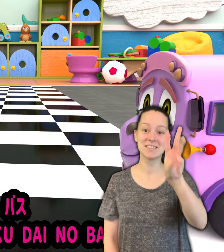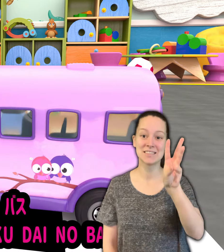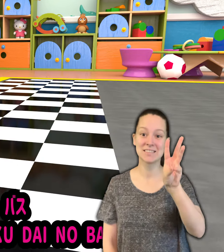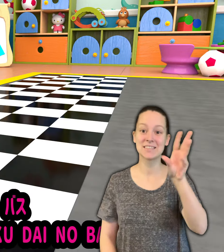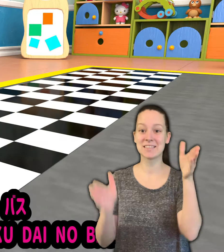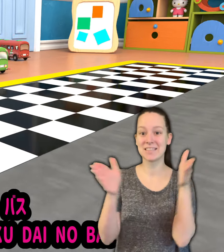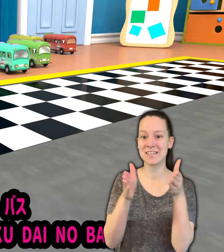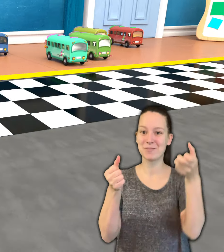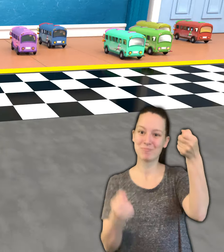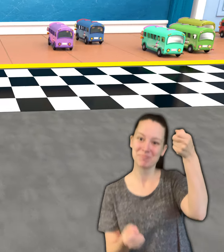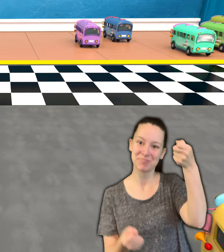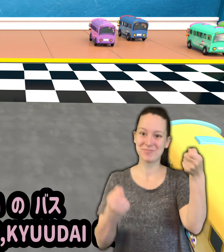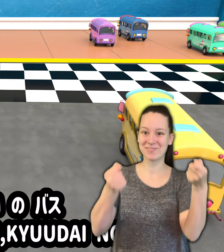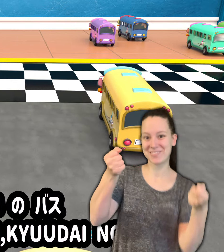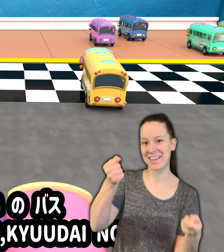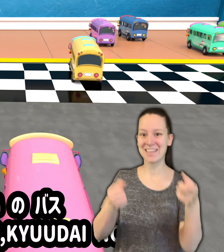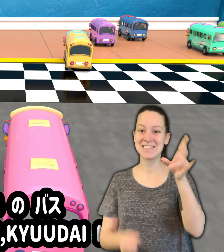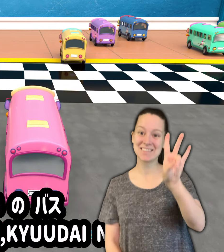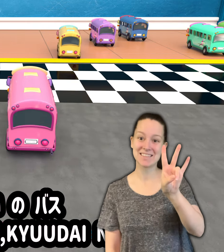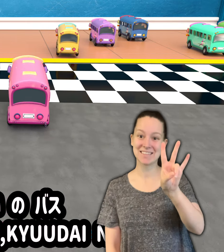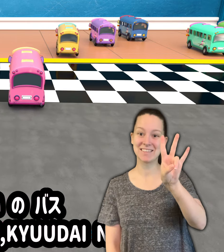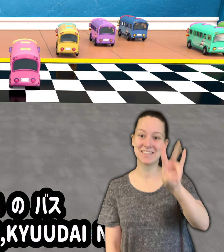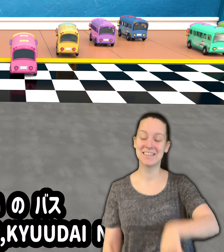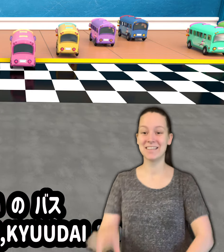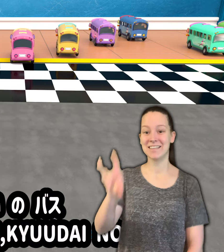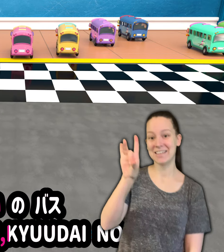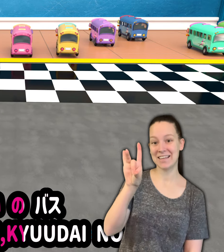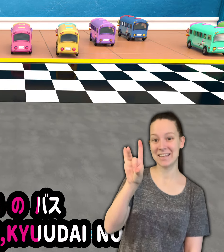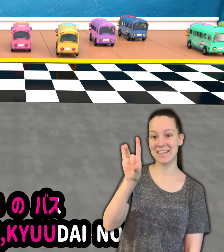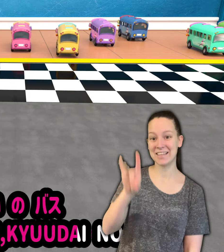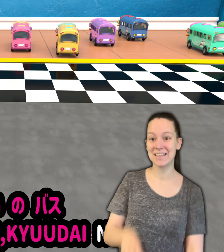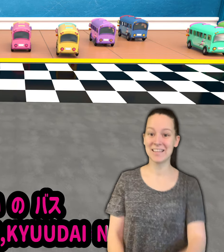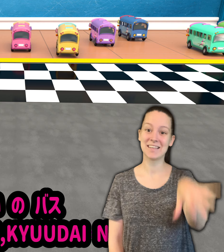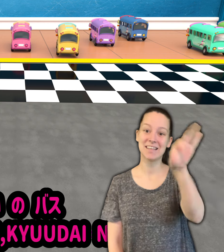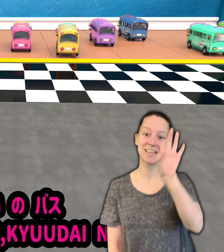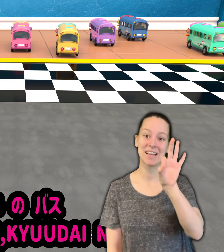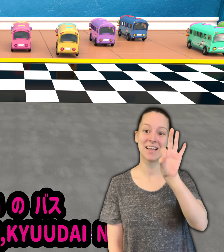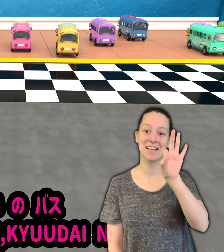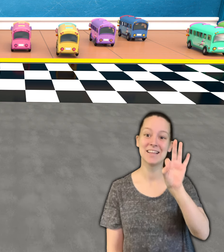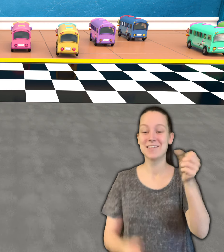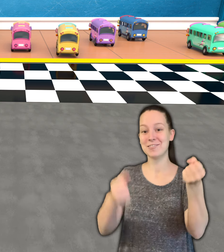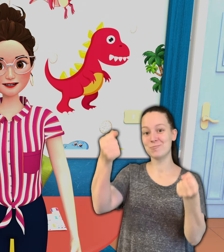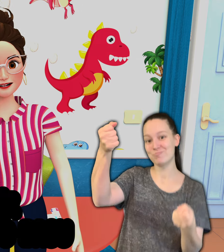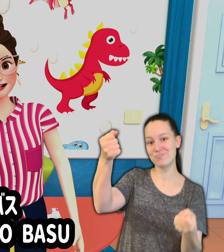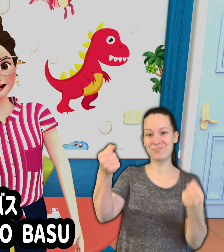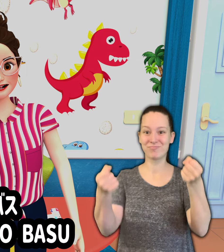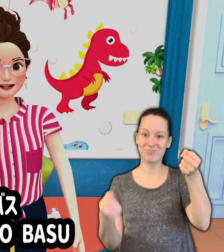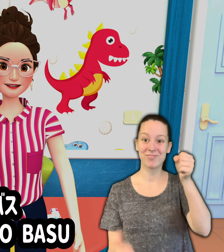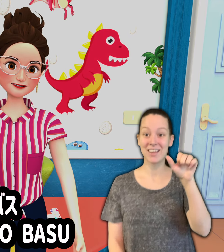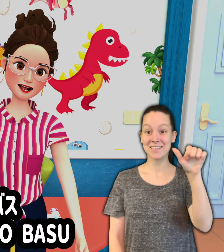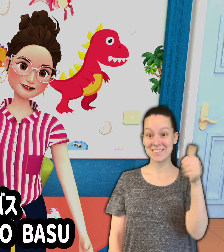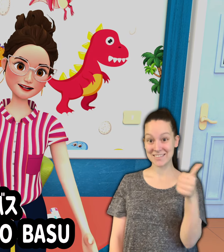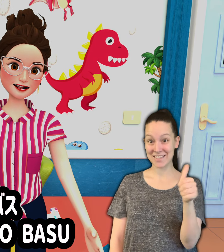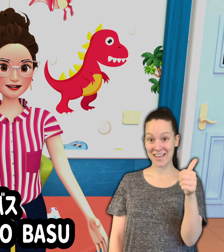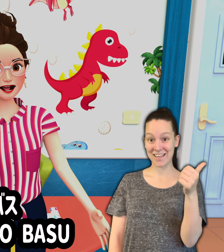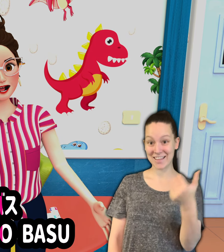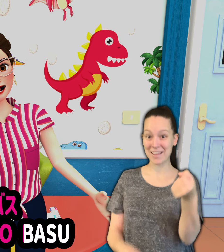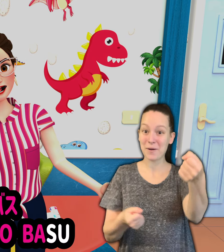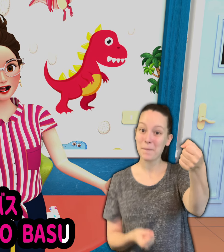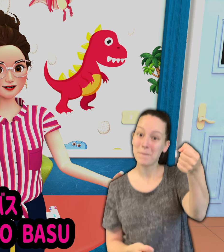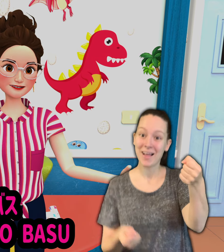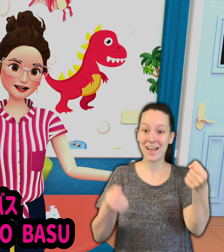6台のバス7台8台9台のバス10台